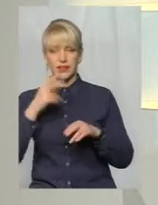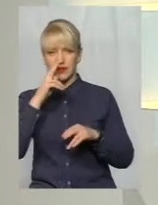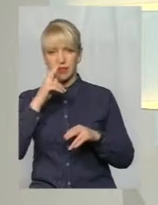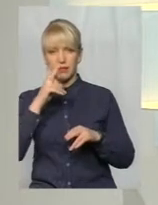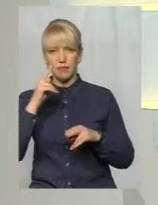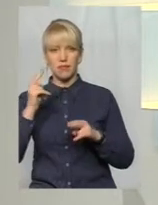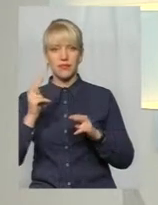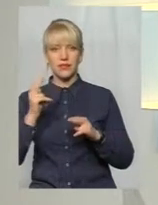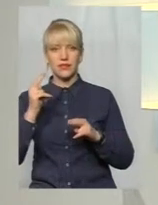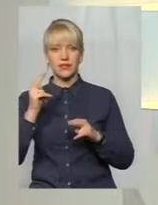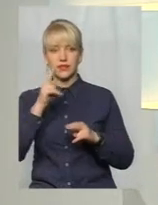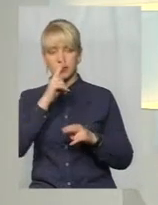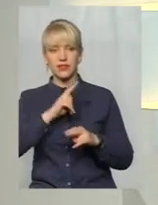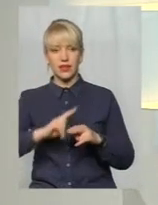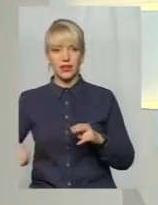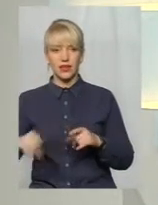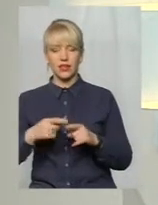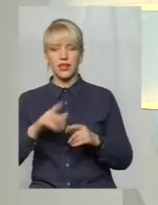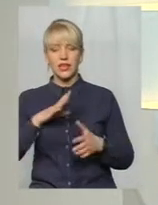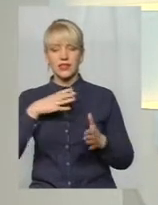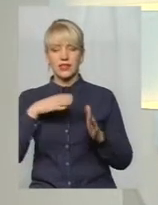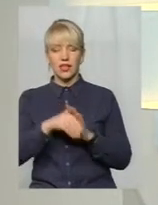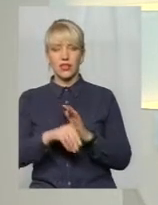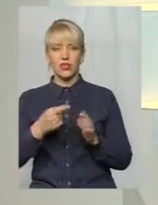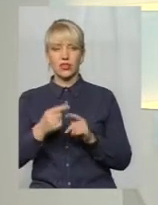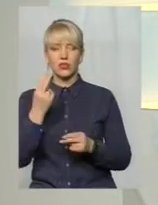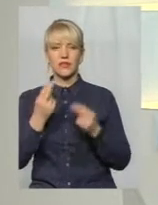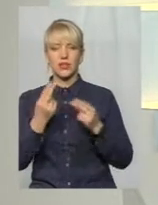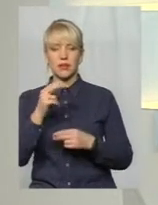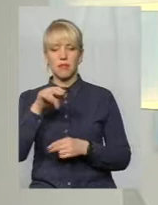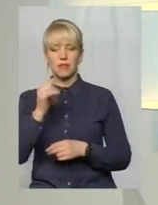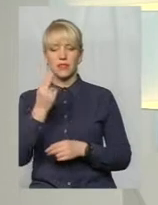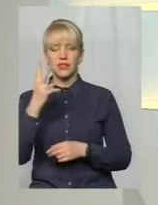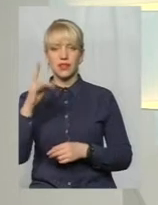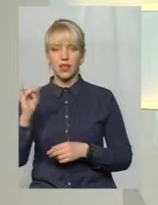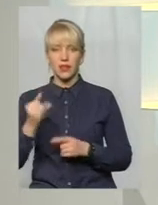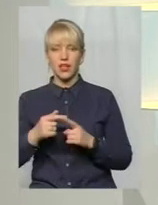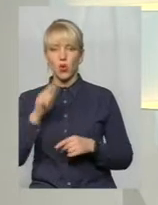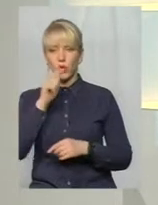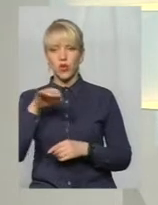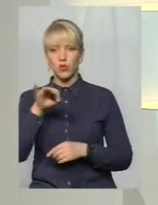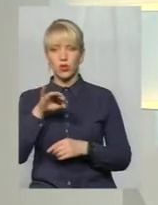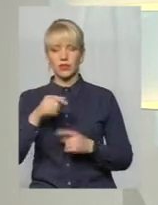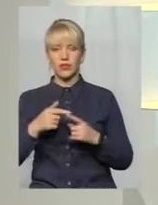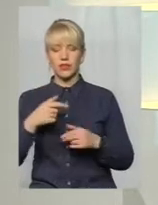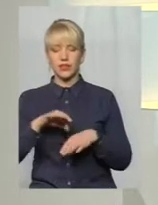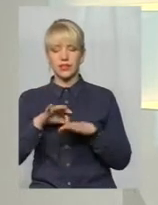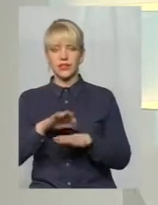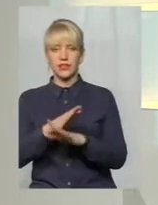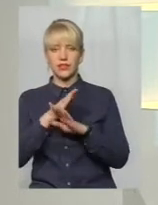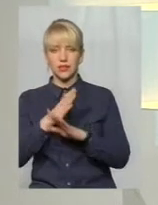загинув в бою в районі села Цвітні Піски Луганської області. Тіло молодшого сержанта перепоховають у